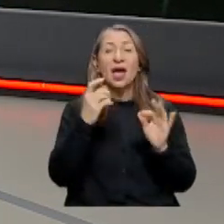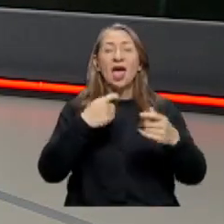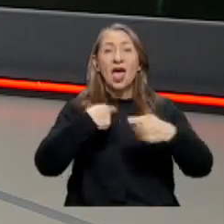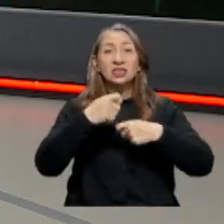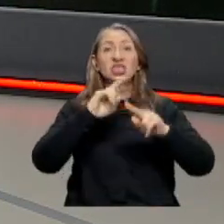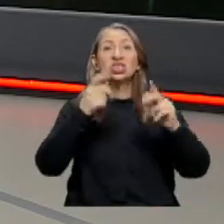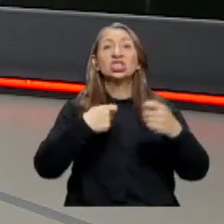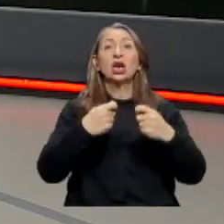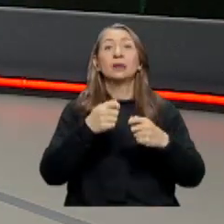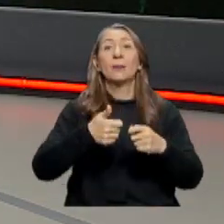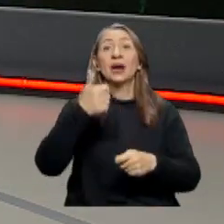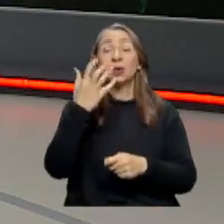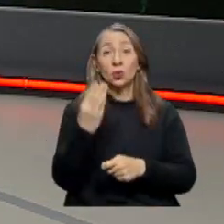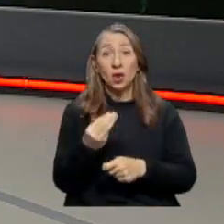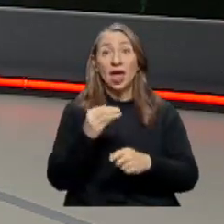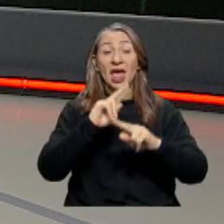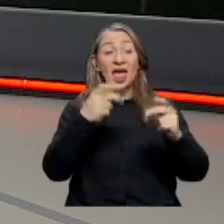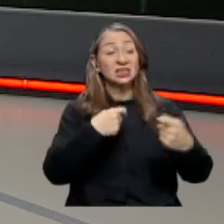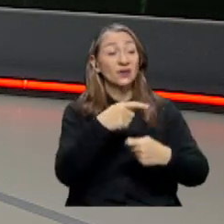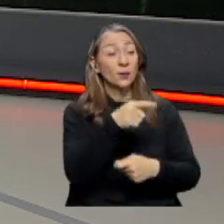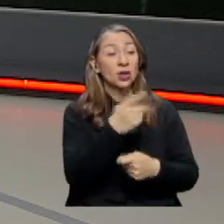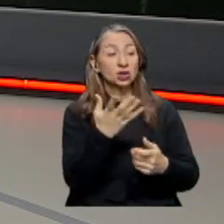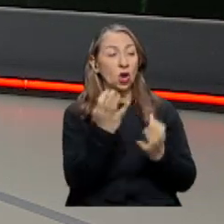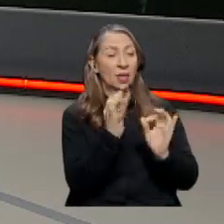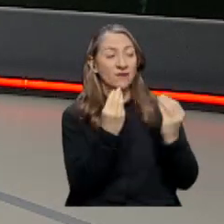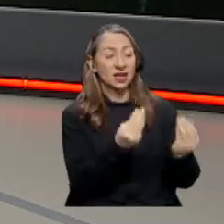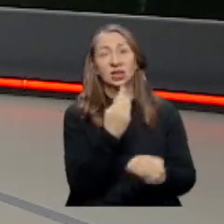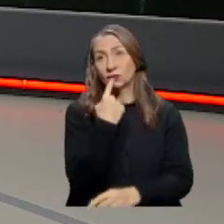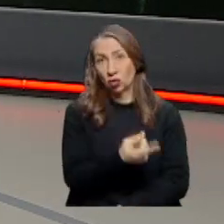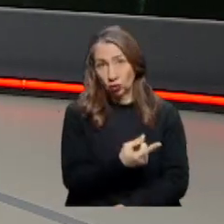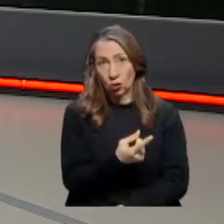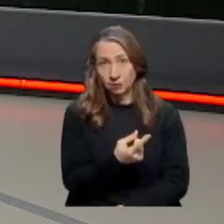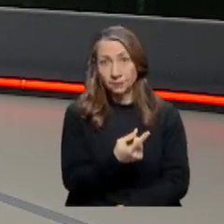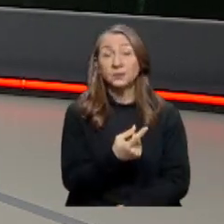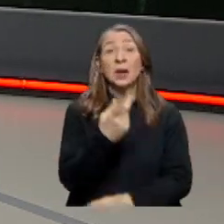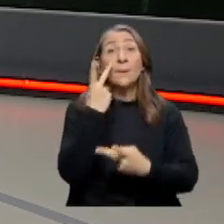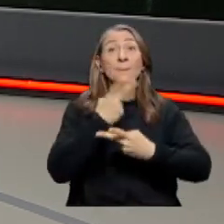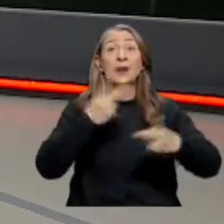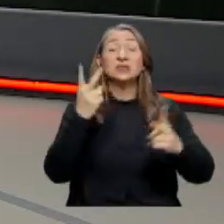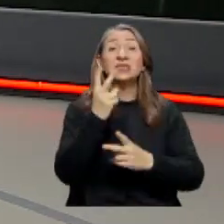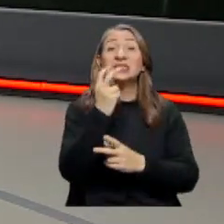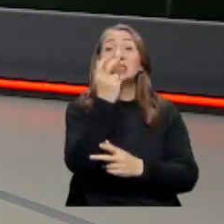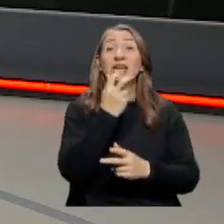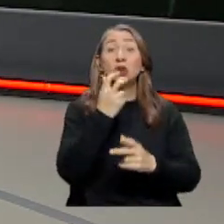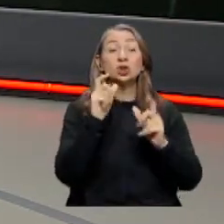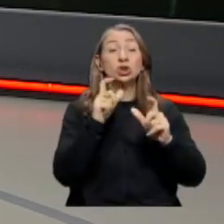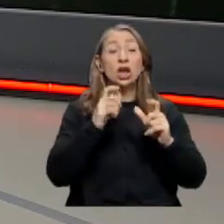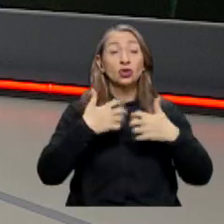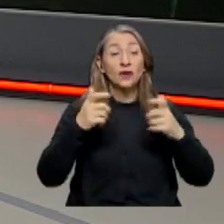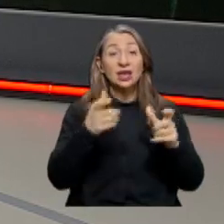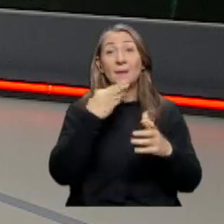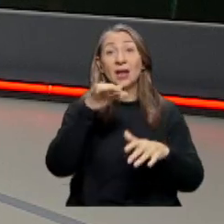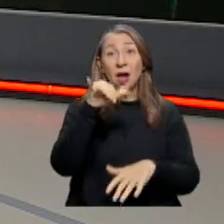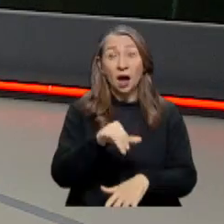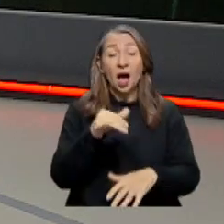Ticaret Bakanlığı oluyor. Bakanlık esnafa böylece önem verildiğinin altı çizilmiş. Bağımsız sanatçılara sosyal güvence ve emeklilik